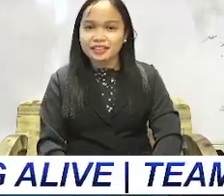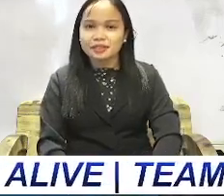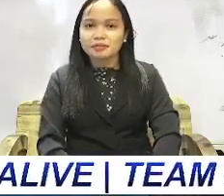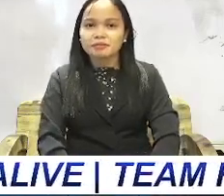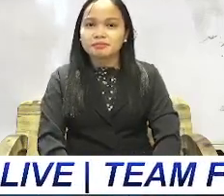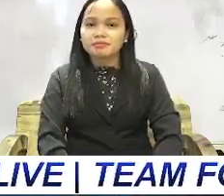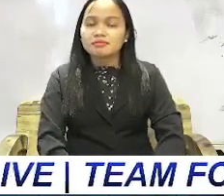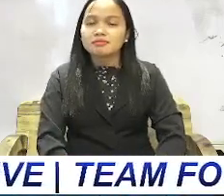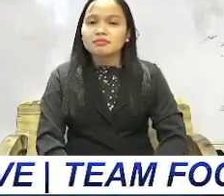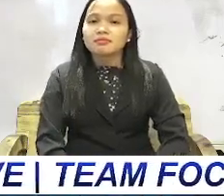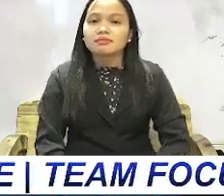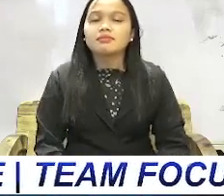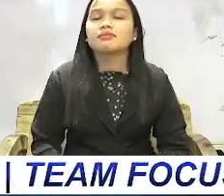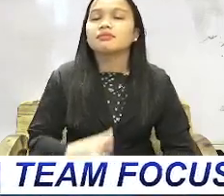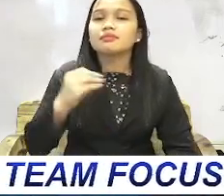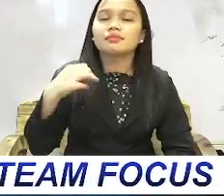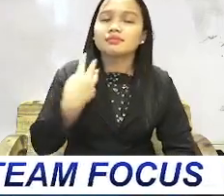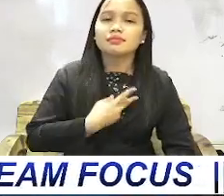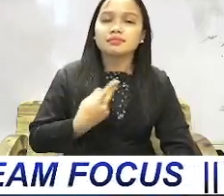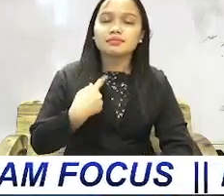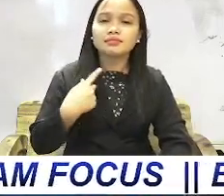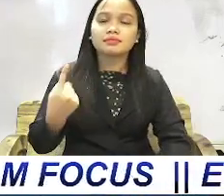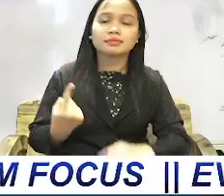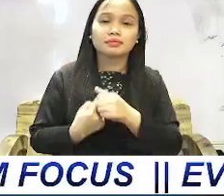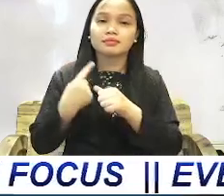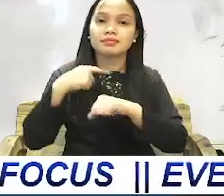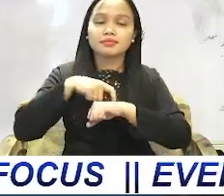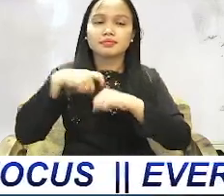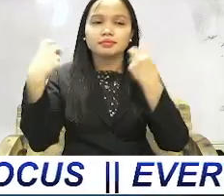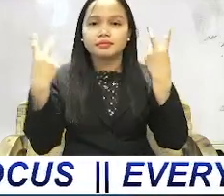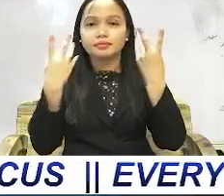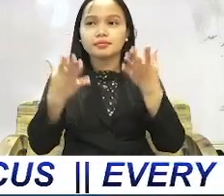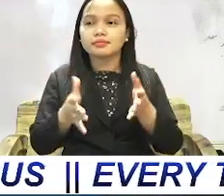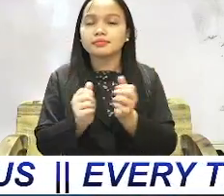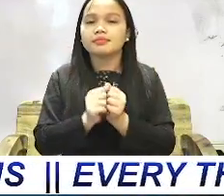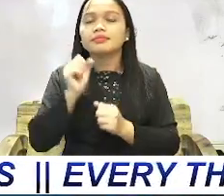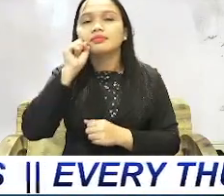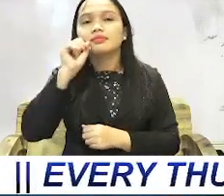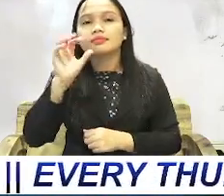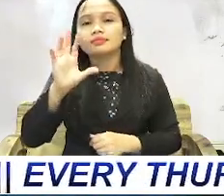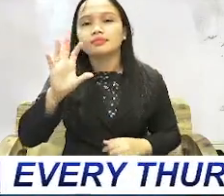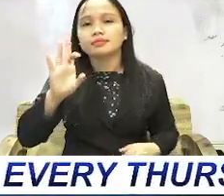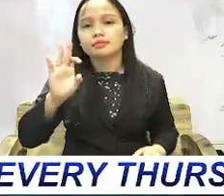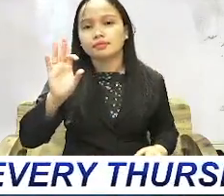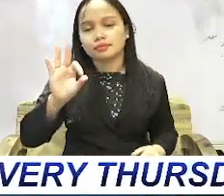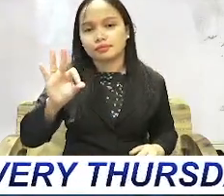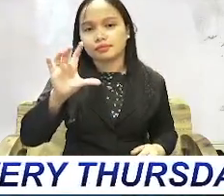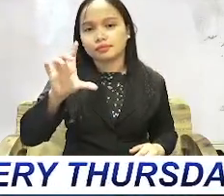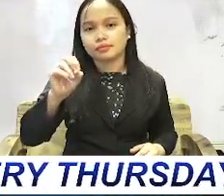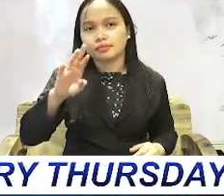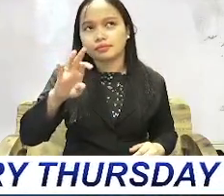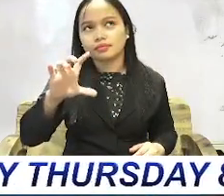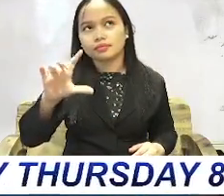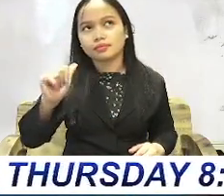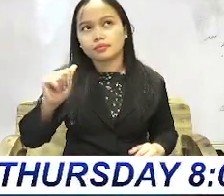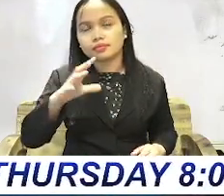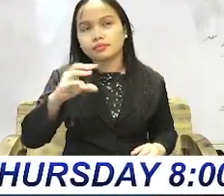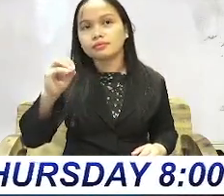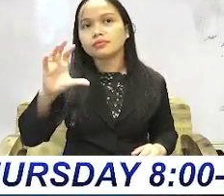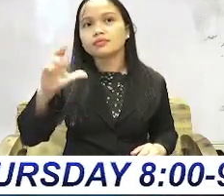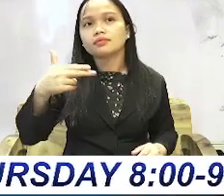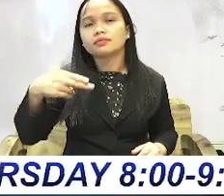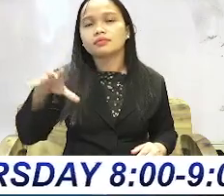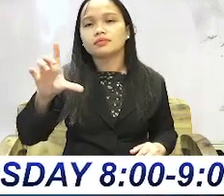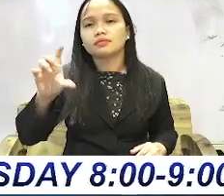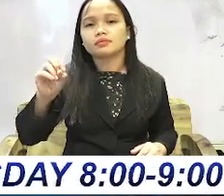yun kasi. Oh, okay. At meron din tayong first-time visitor na kasama ni Sister Florella. At ito ay si Kyler and si Chloe. Yan,